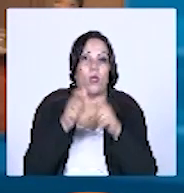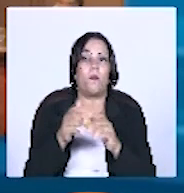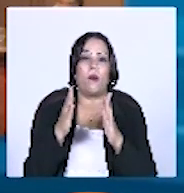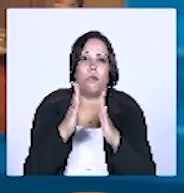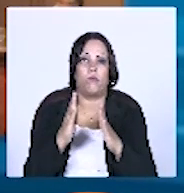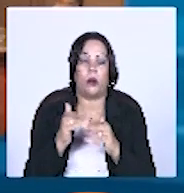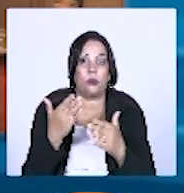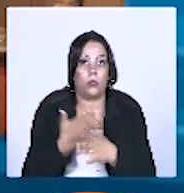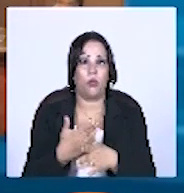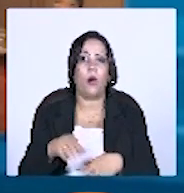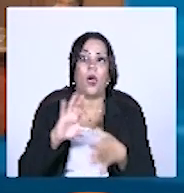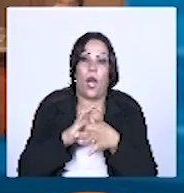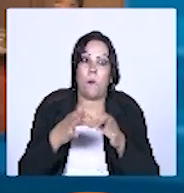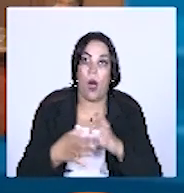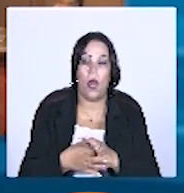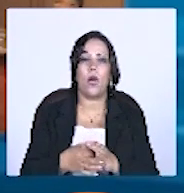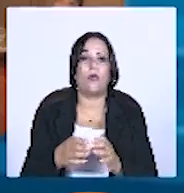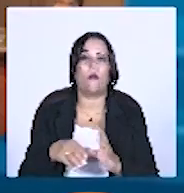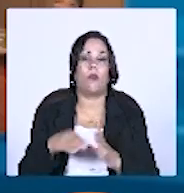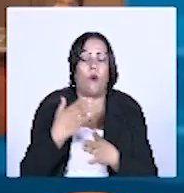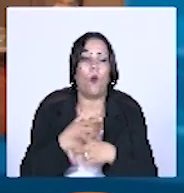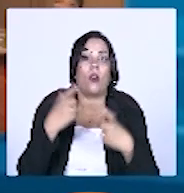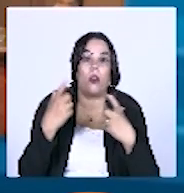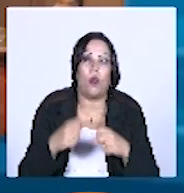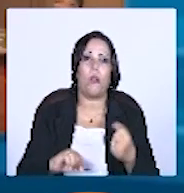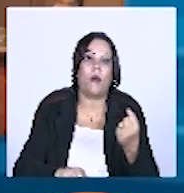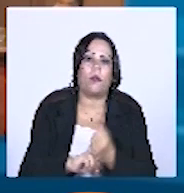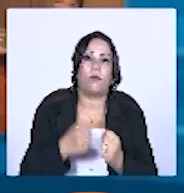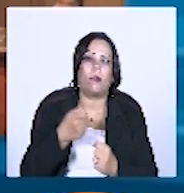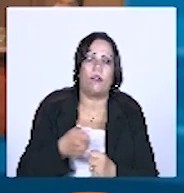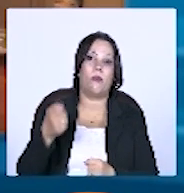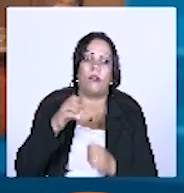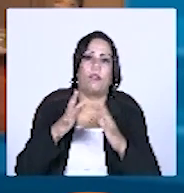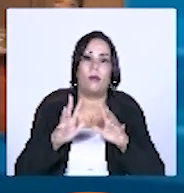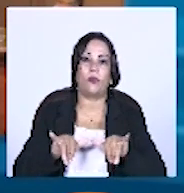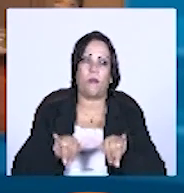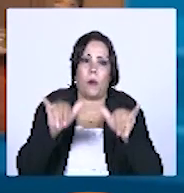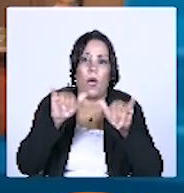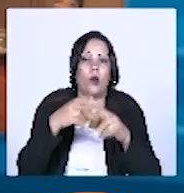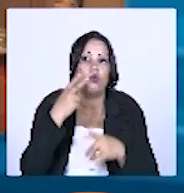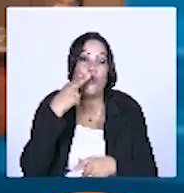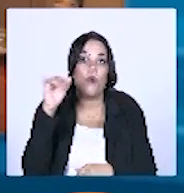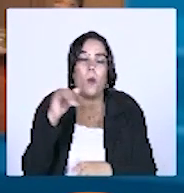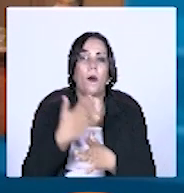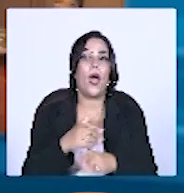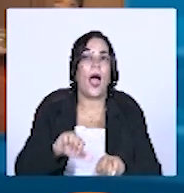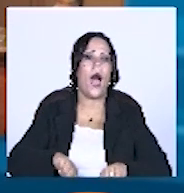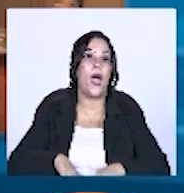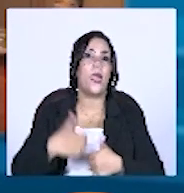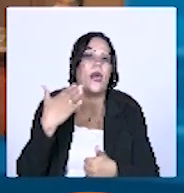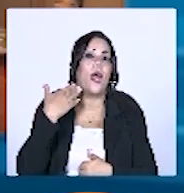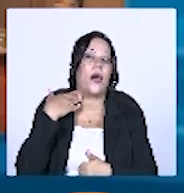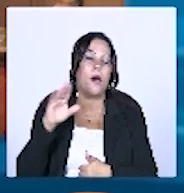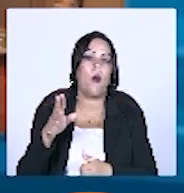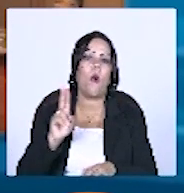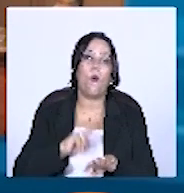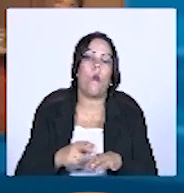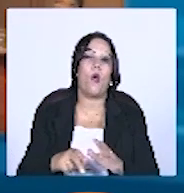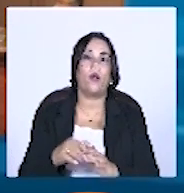الجامعيات الاهليه والدوله في مجال التنميه مساله مهمه جدا واحنا شفناها في حياه كريمه وحمله مليون صحه